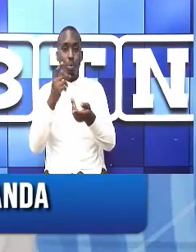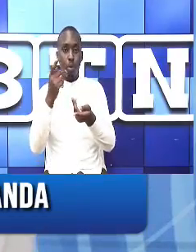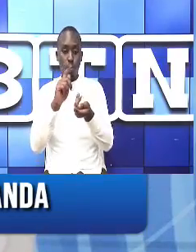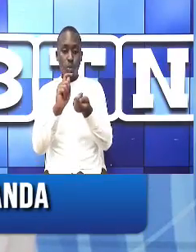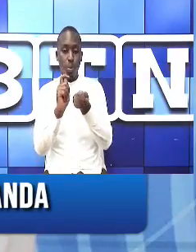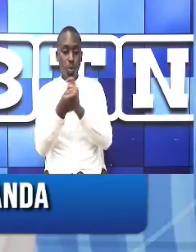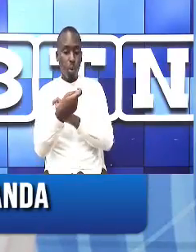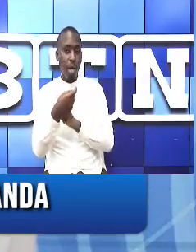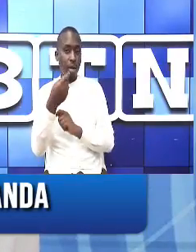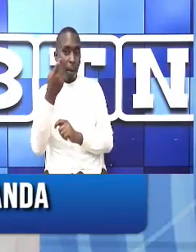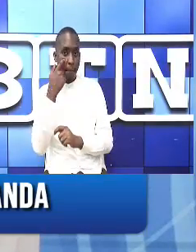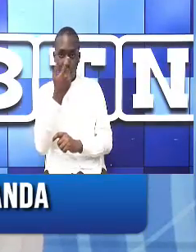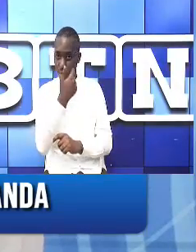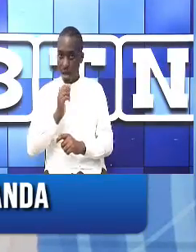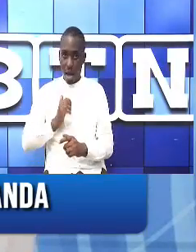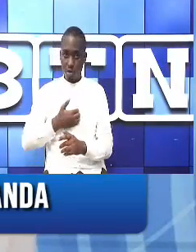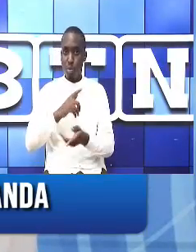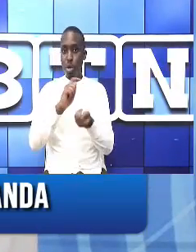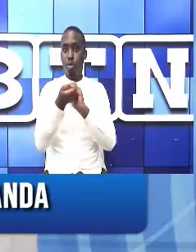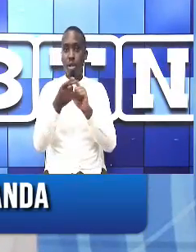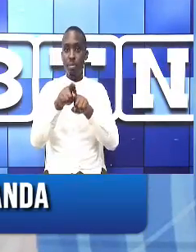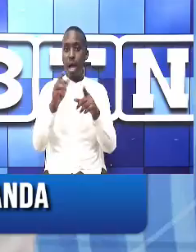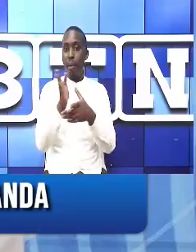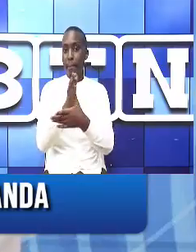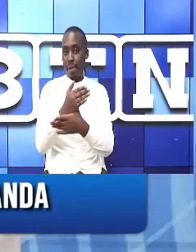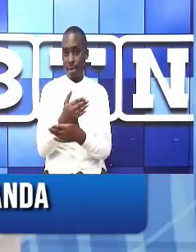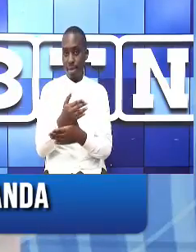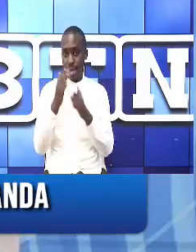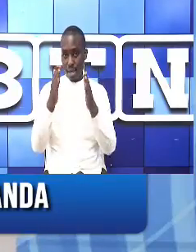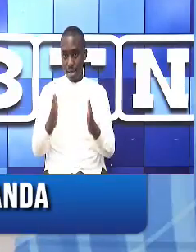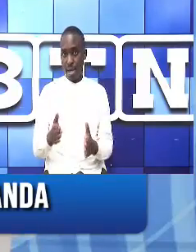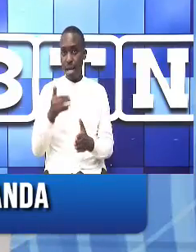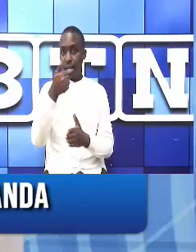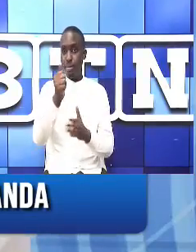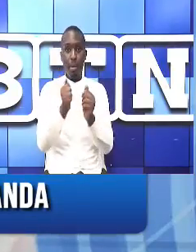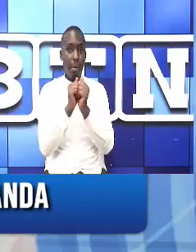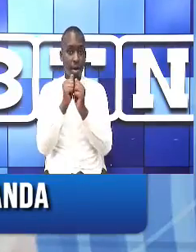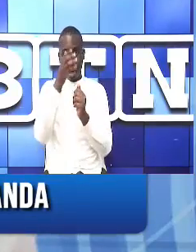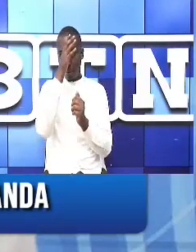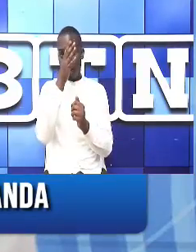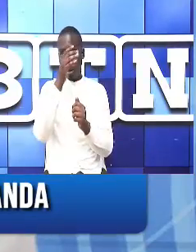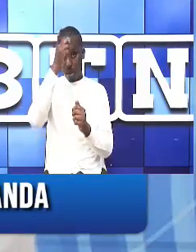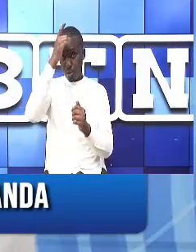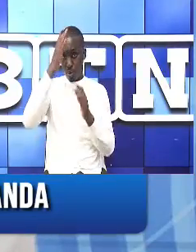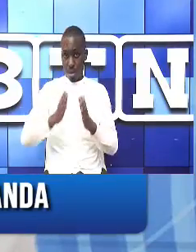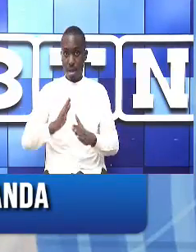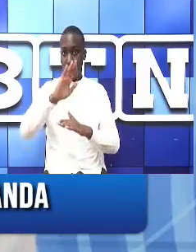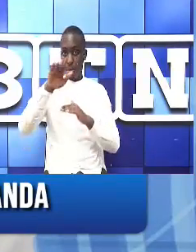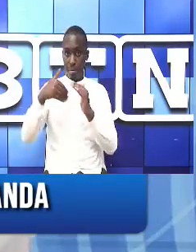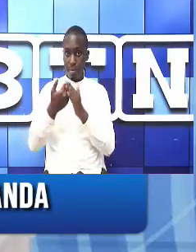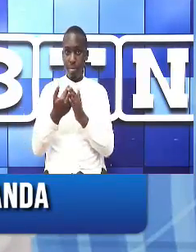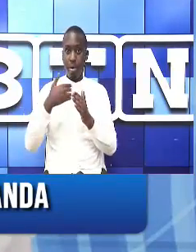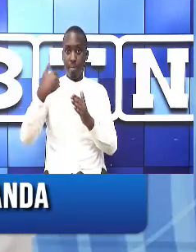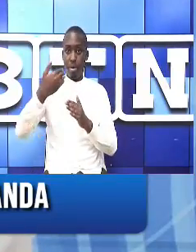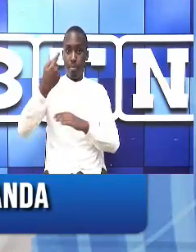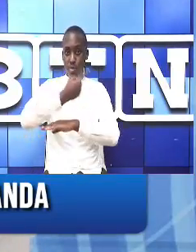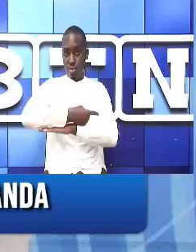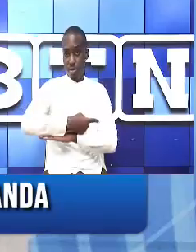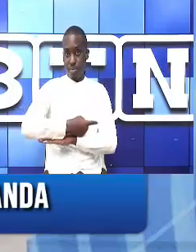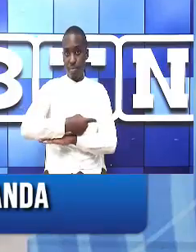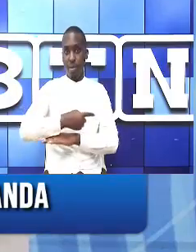mutubere maso kuko mutubere ambasaderi nibo babana n'abaturage umunsi ku wundi rero ni ukuvuga ngo batubere